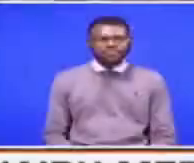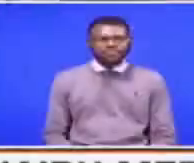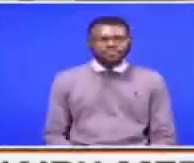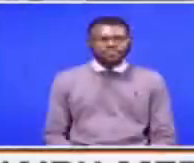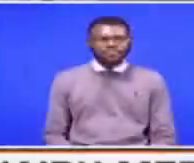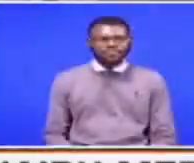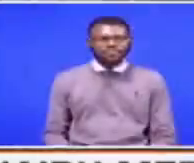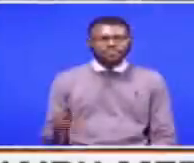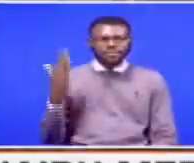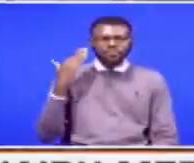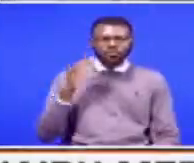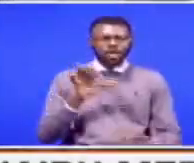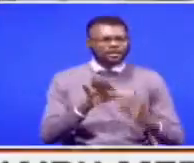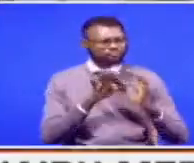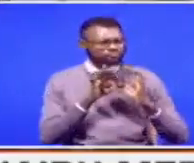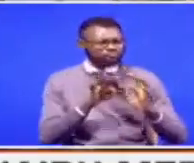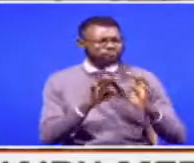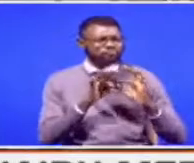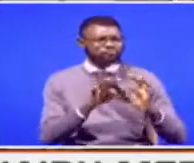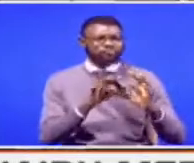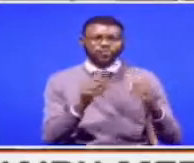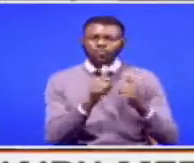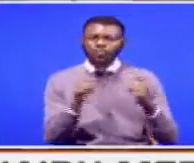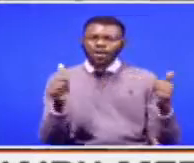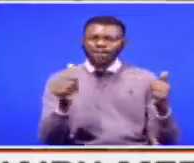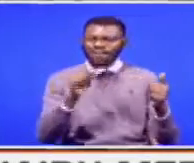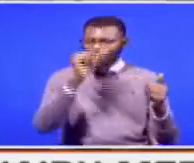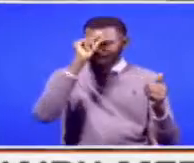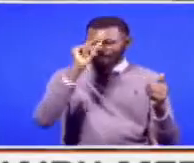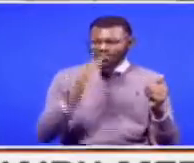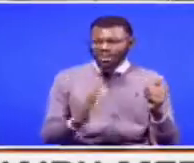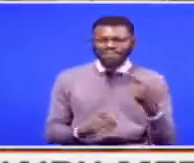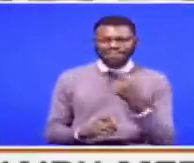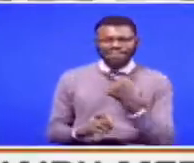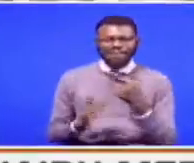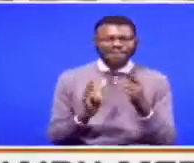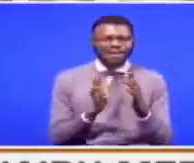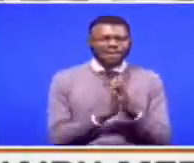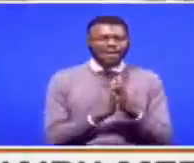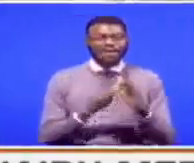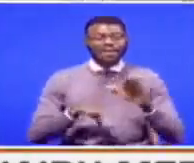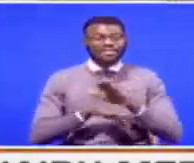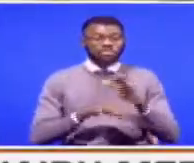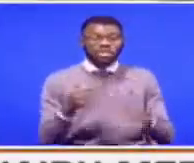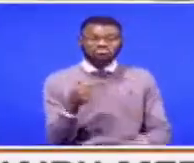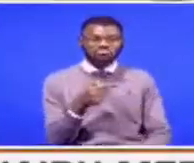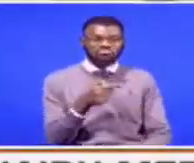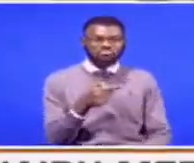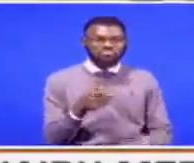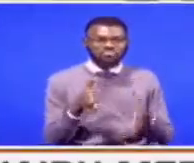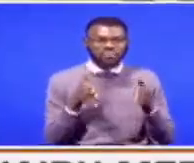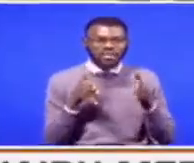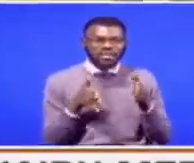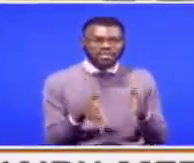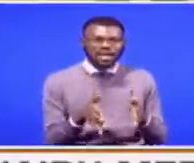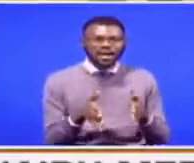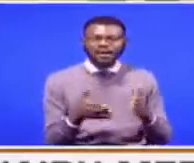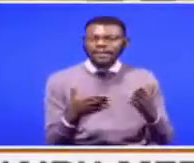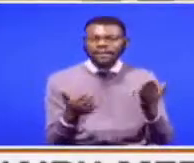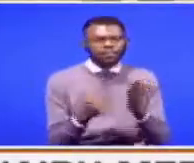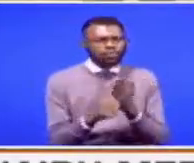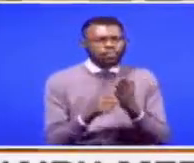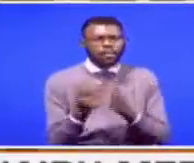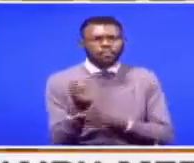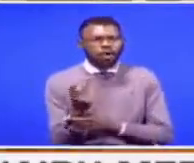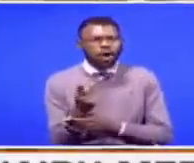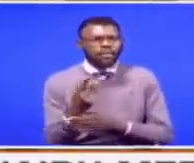Kilichoanza kama uhusiano mwema kati ya gavana wa Meru Kawira Mwangaza na naibu wake Isaac Mutuma sasa kimegeuka na kuwa kama shubiri,